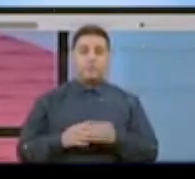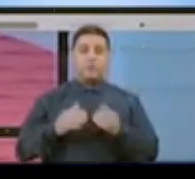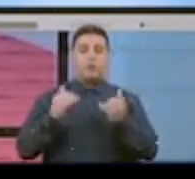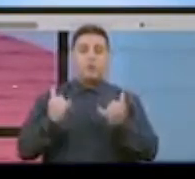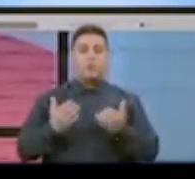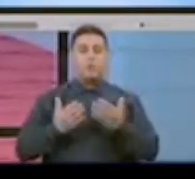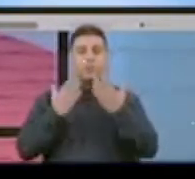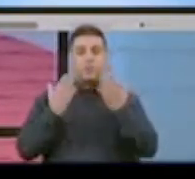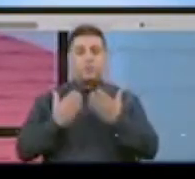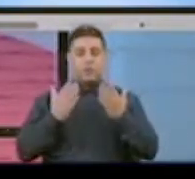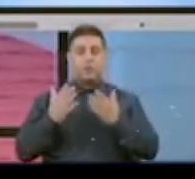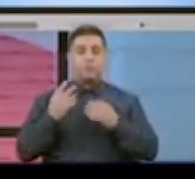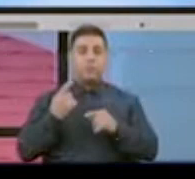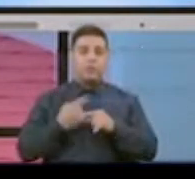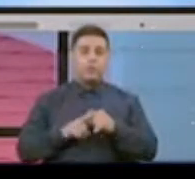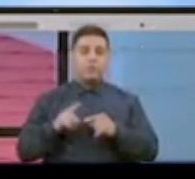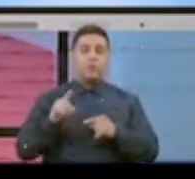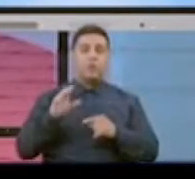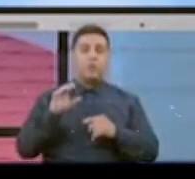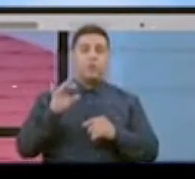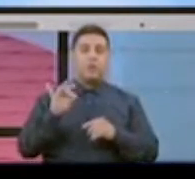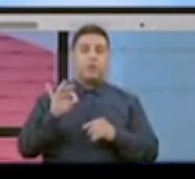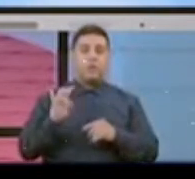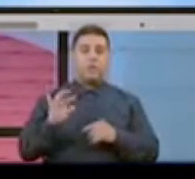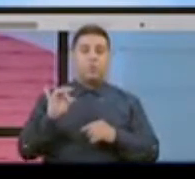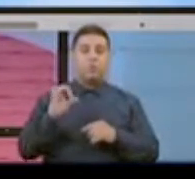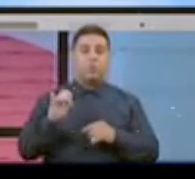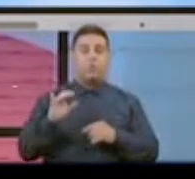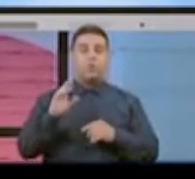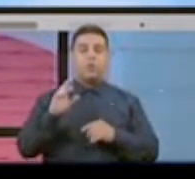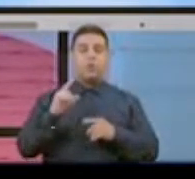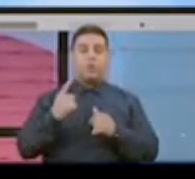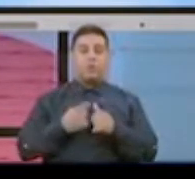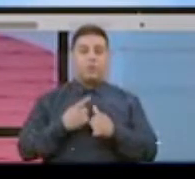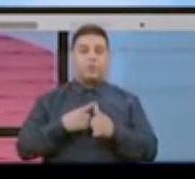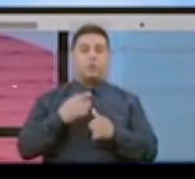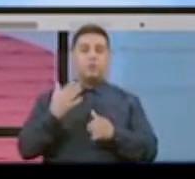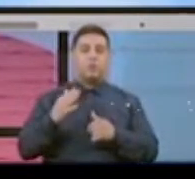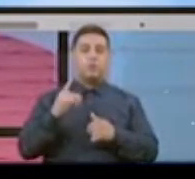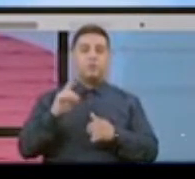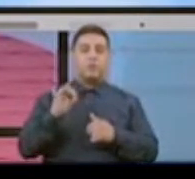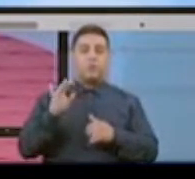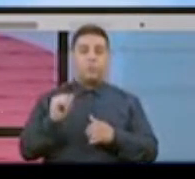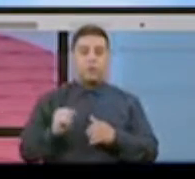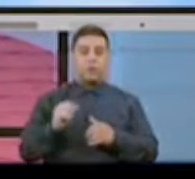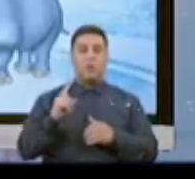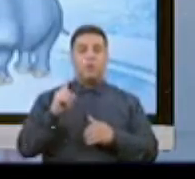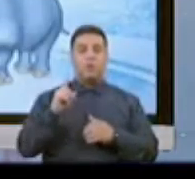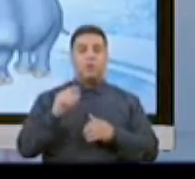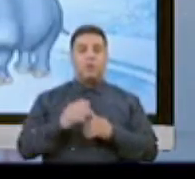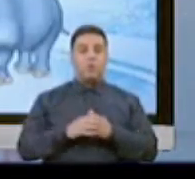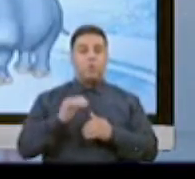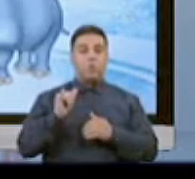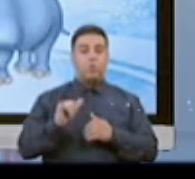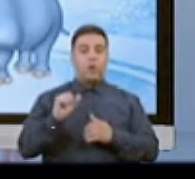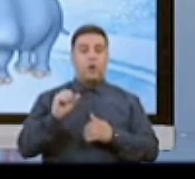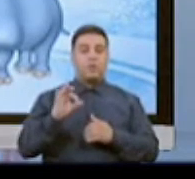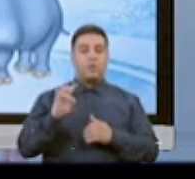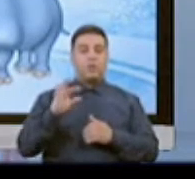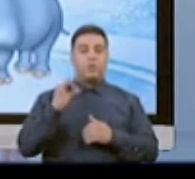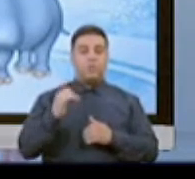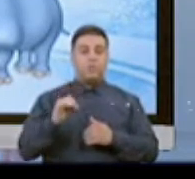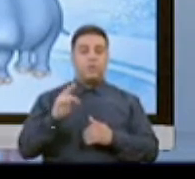Давайте прочитаем произведение Ирины Гуриной под названием «Зебра» на странице 48. «Зебра». У